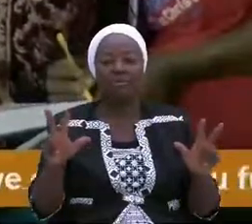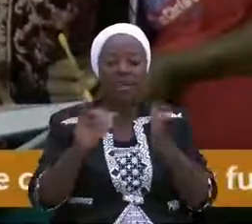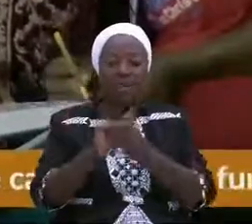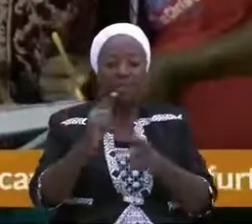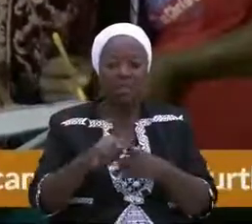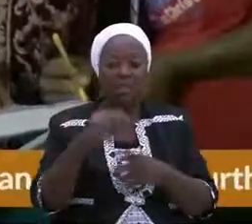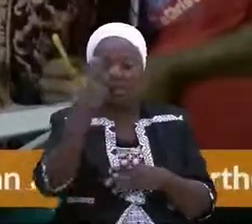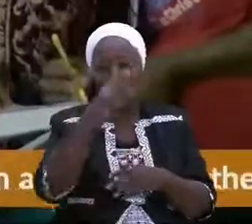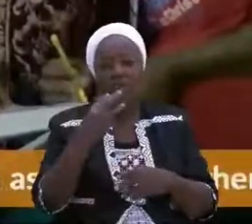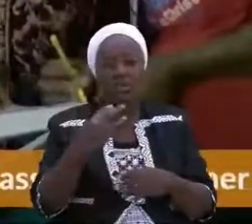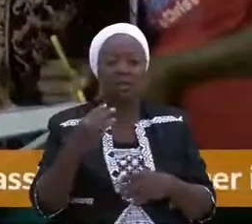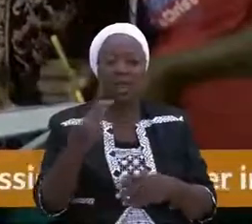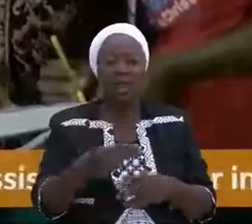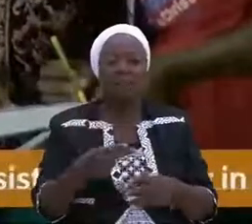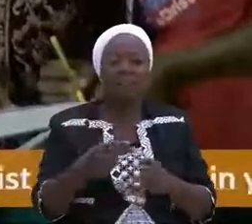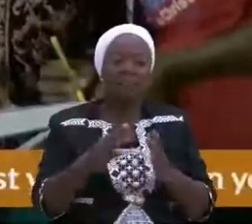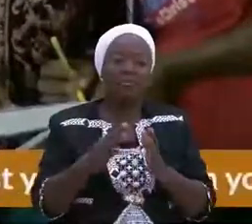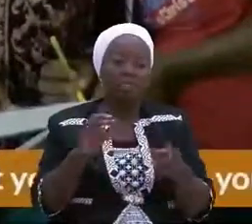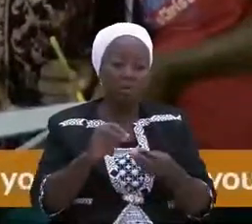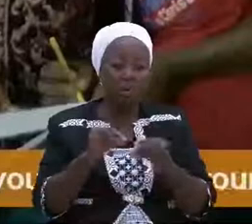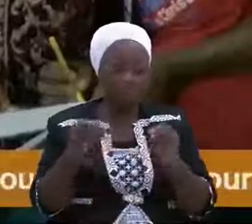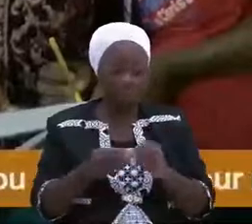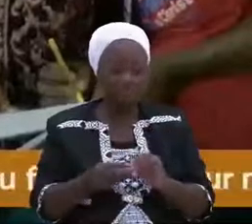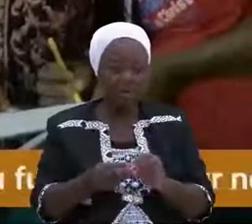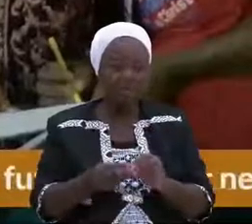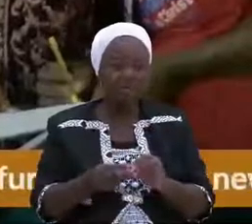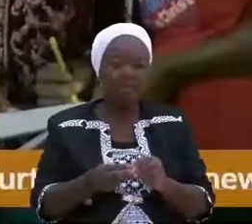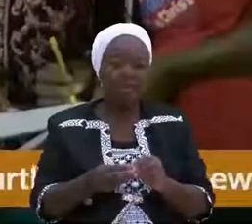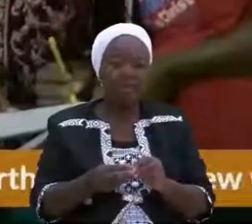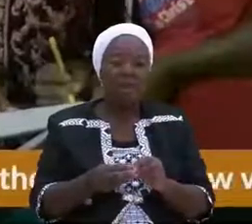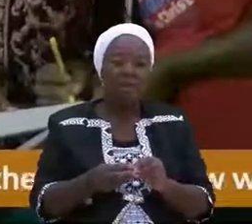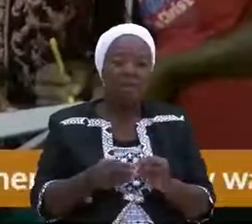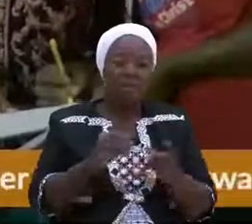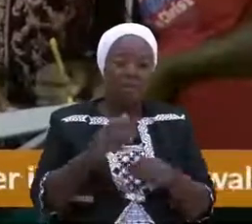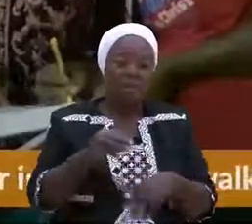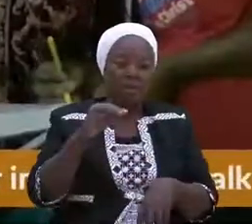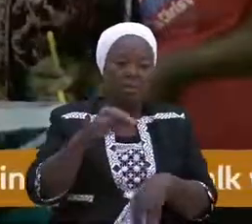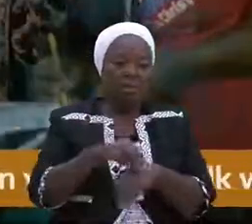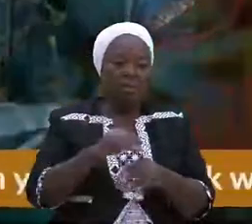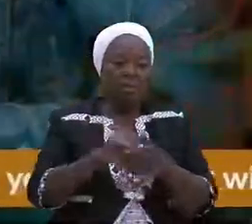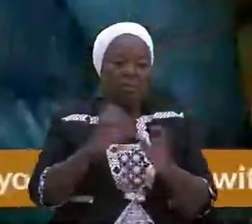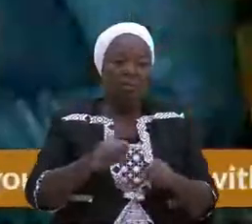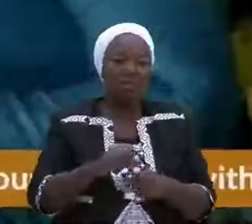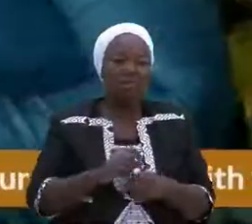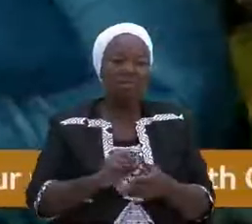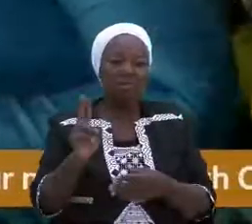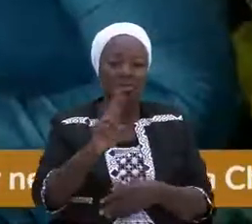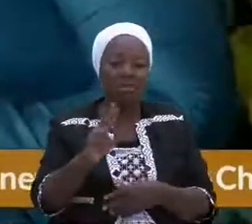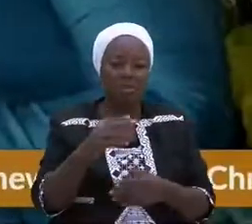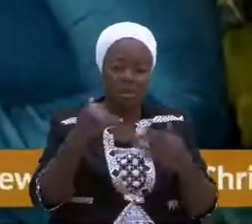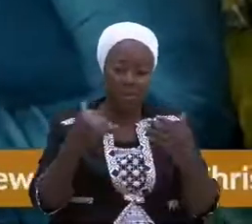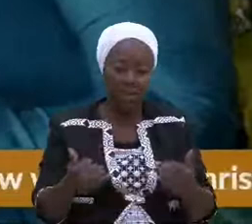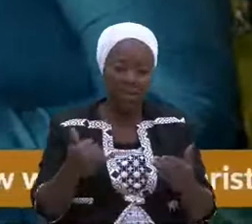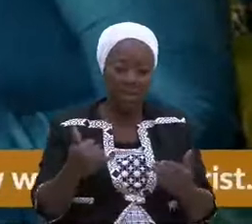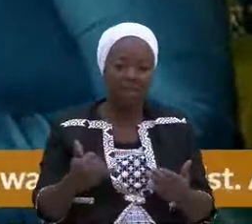Un numéro WhatsApp pour que vous puissiez envoyer vos noms, prénoms, numéro de téléphone,